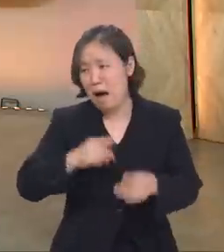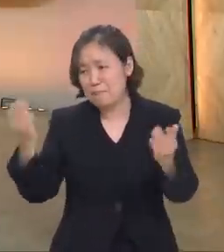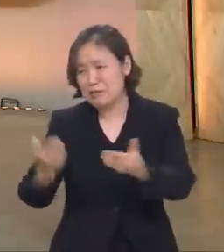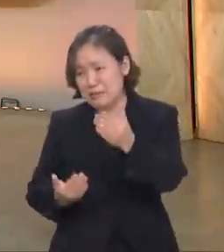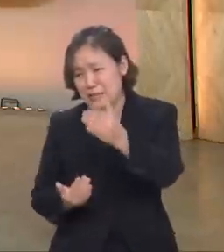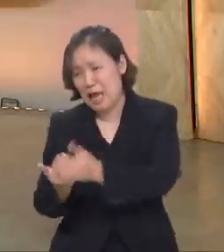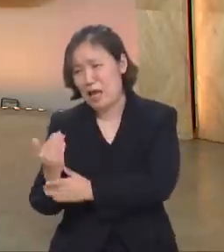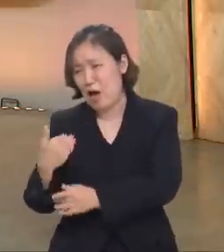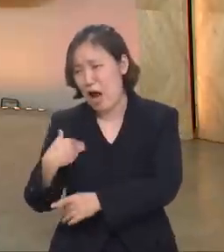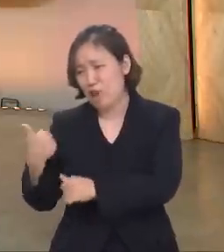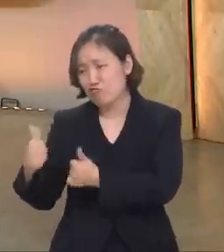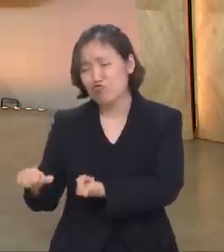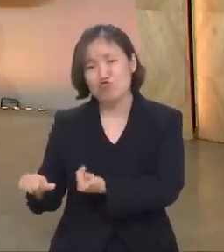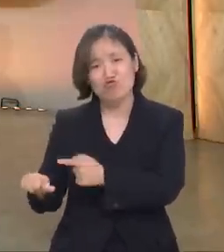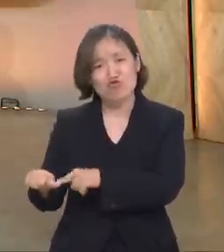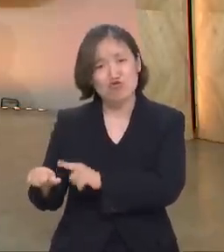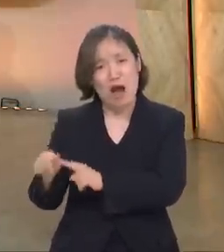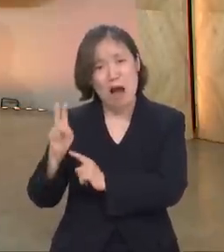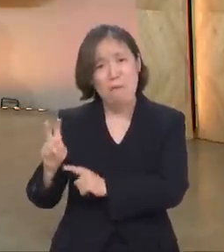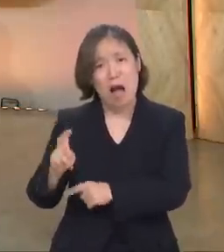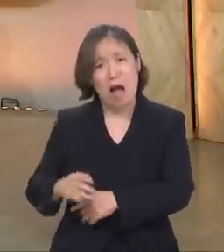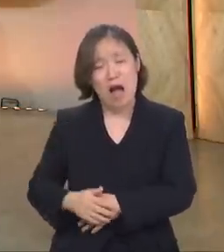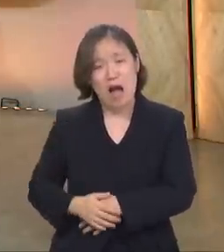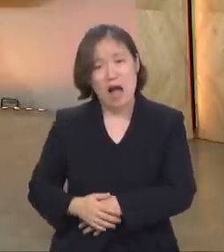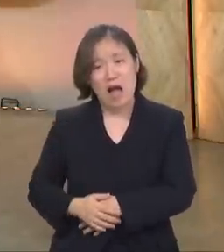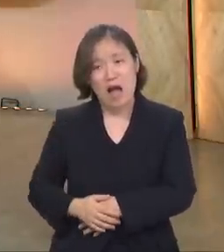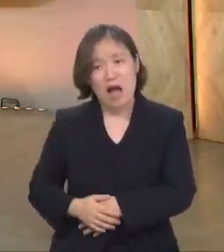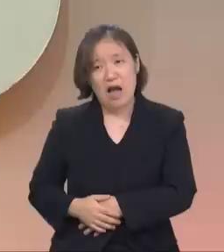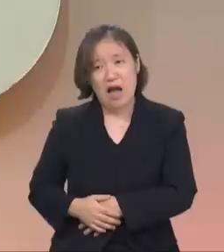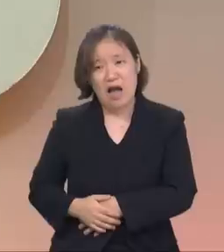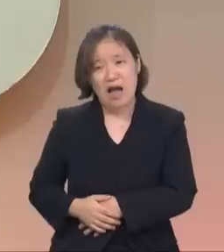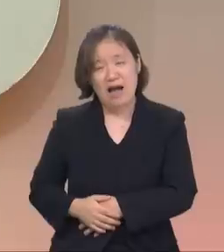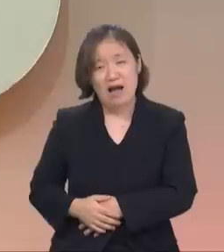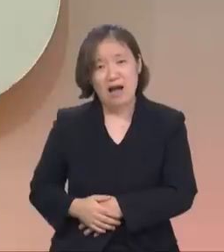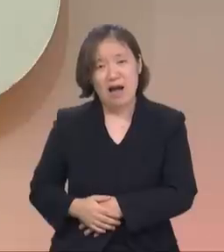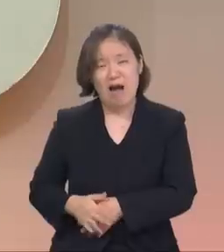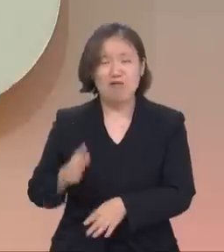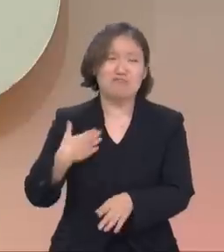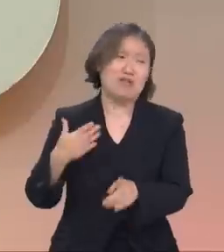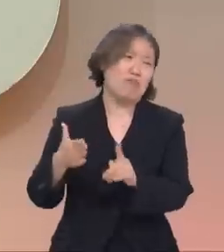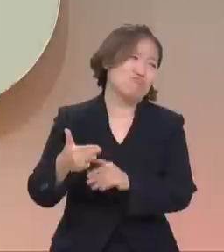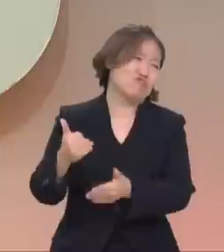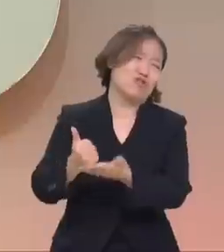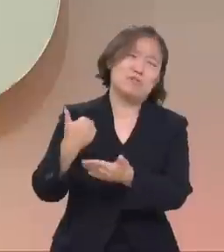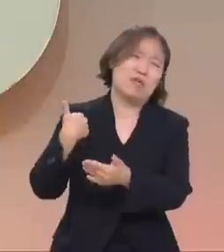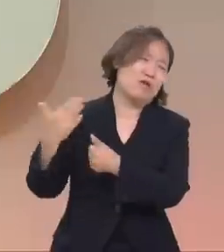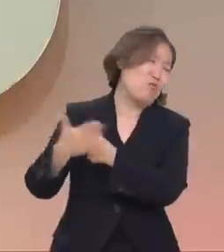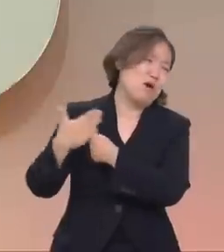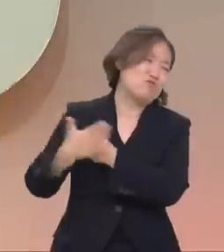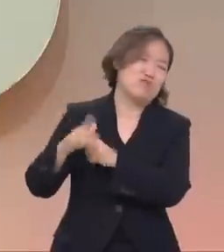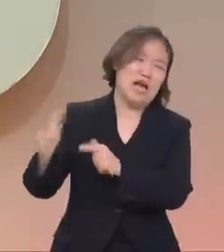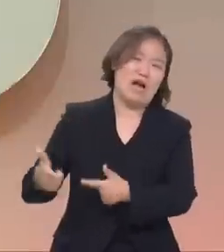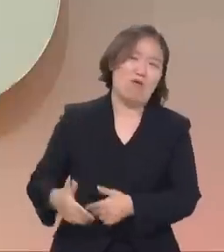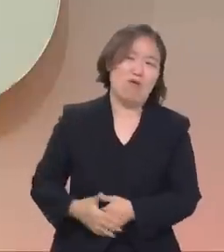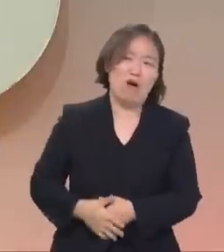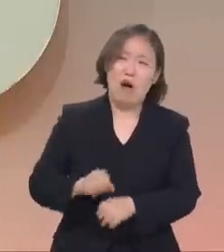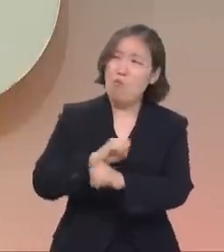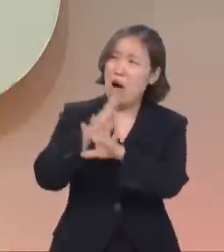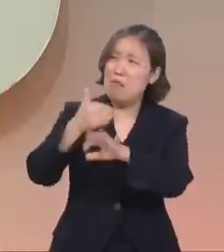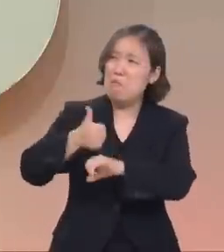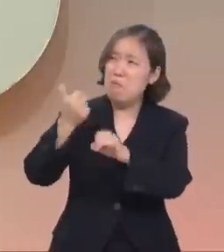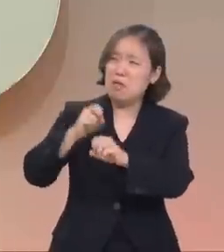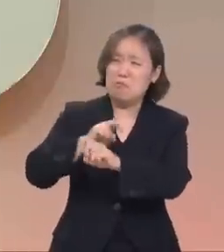좋은 일이 생겨 가지고 막 내 숨이 다 끊어지게 되었을 때 부처님은 이런 것도 안 도와주시고